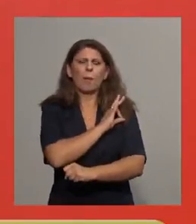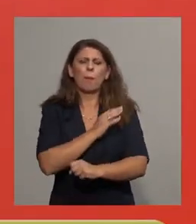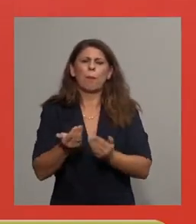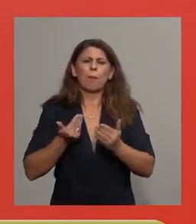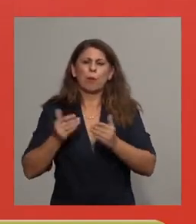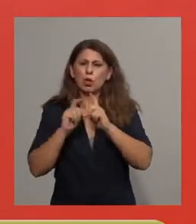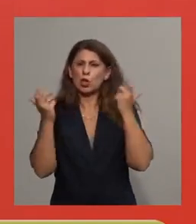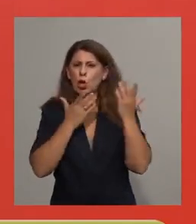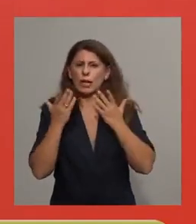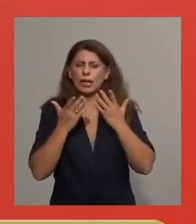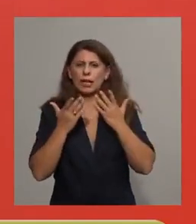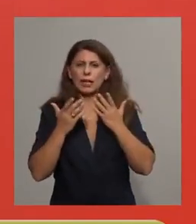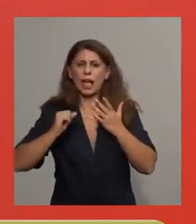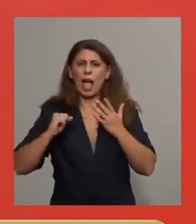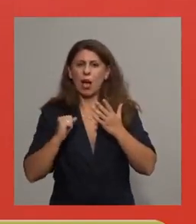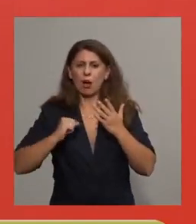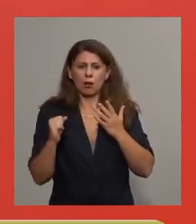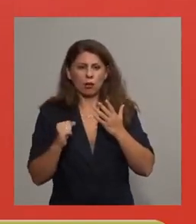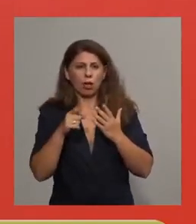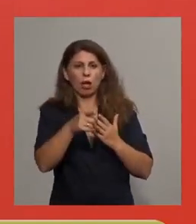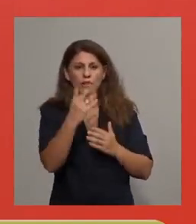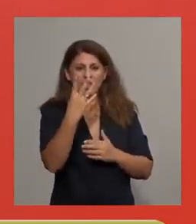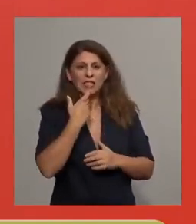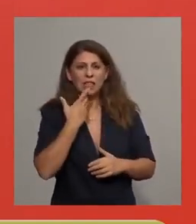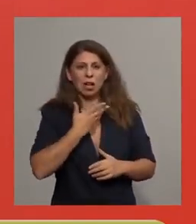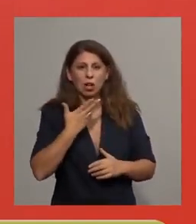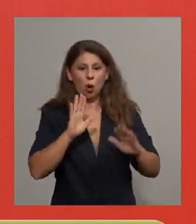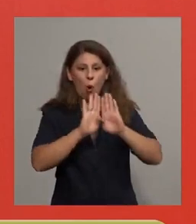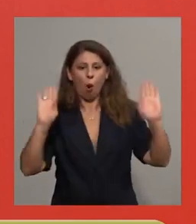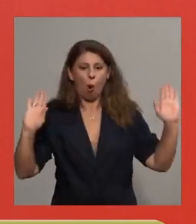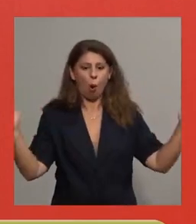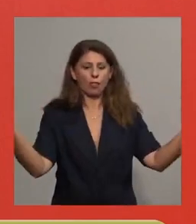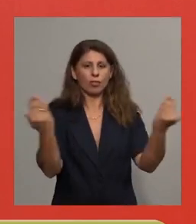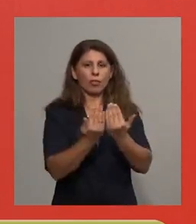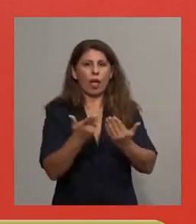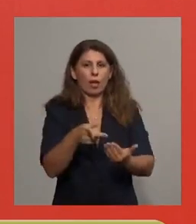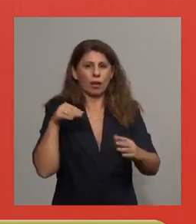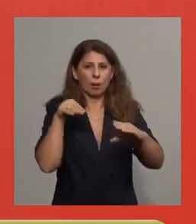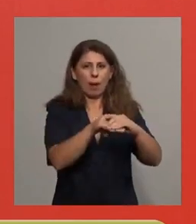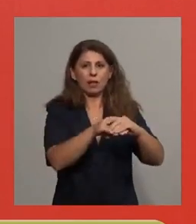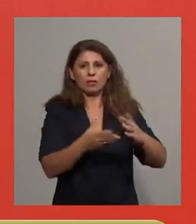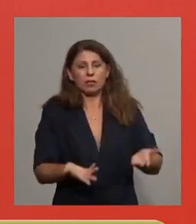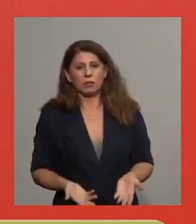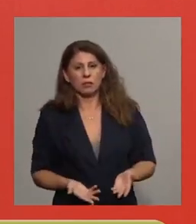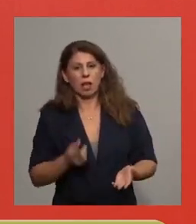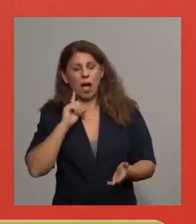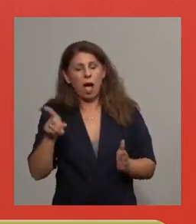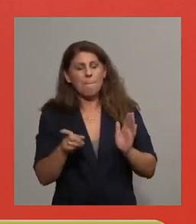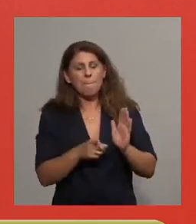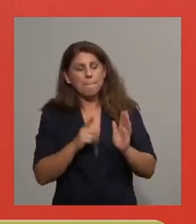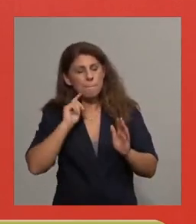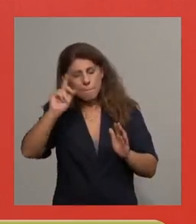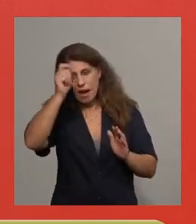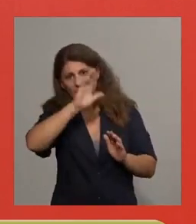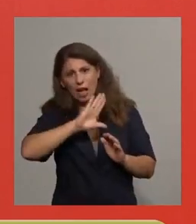τα τετράχρονα στηβάζονται σε κοντέινερς, όταν διατηρεί την απαράδεκτη ρύθμιση τα